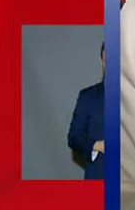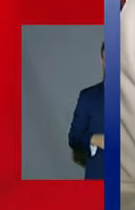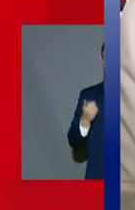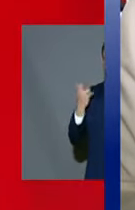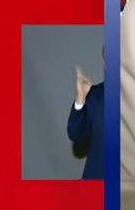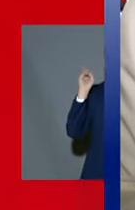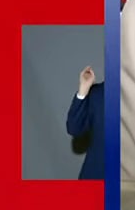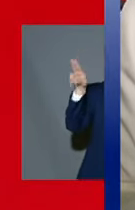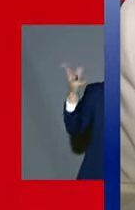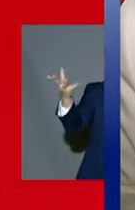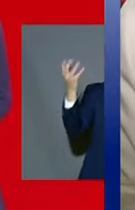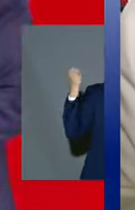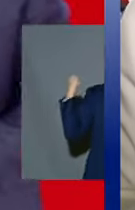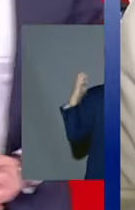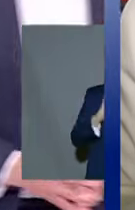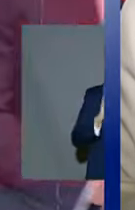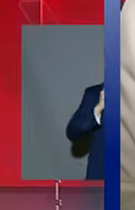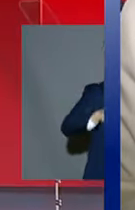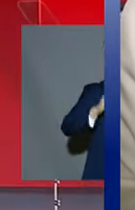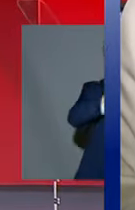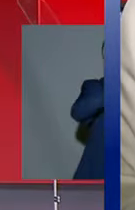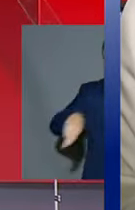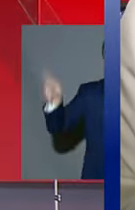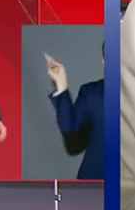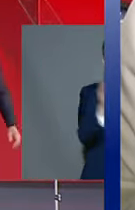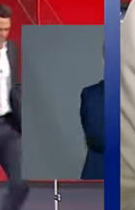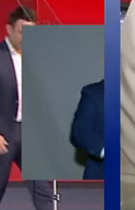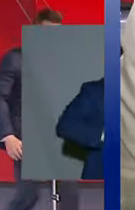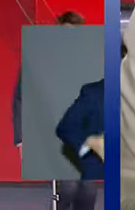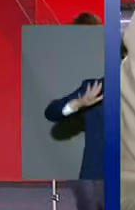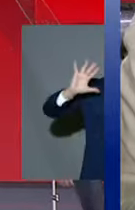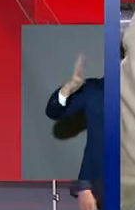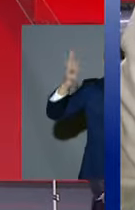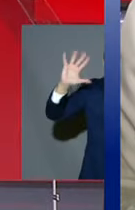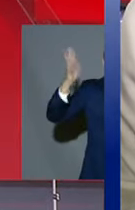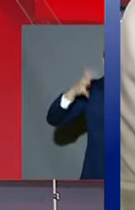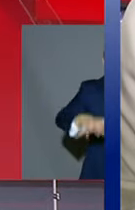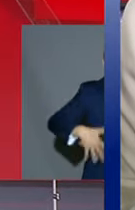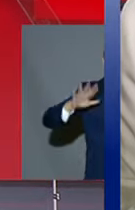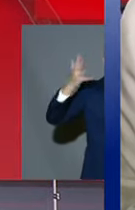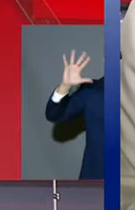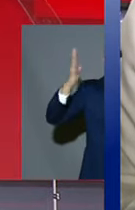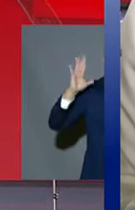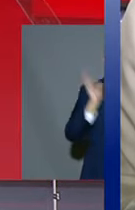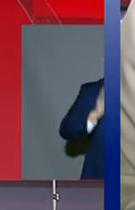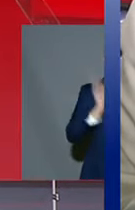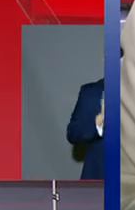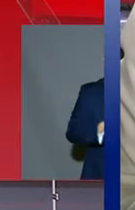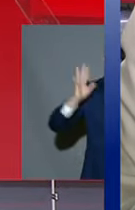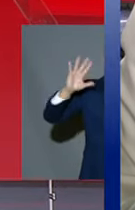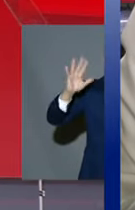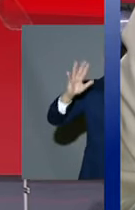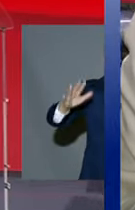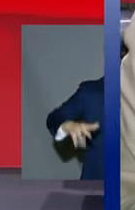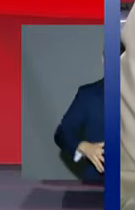track διαδικασίες για εκλογές στις 10 Μαρτίου και με χρονικό περιθώριο άξονα για τον νέο ή τη νέα πρόεδρο μέχρι και τις